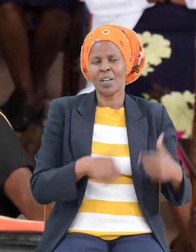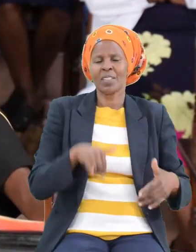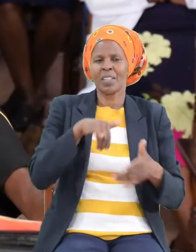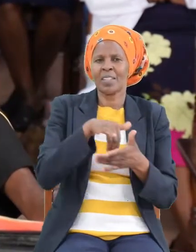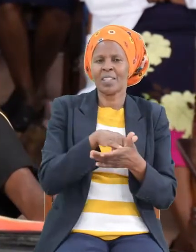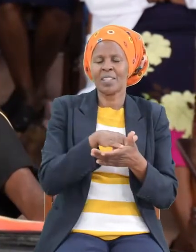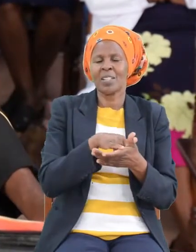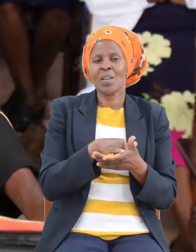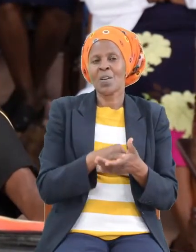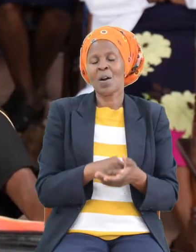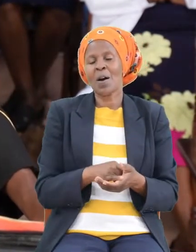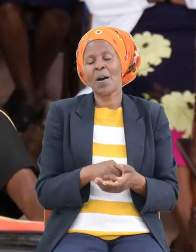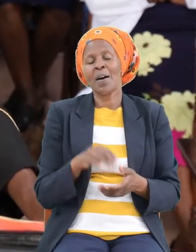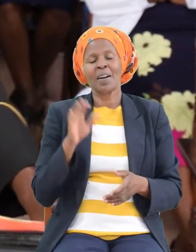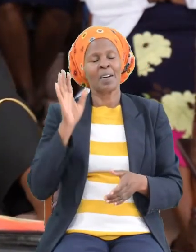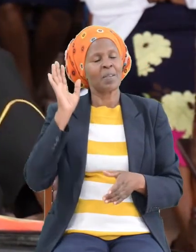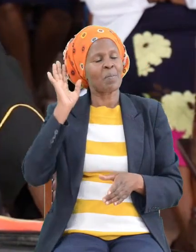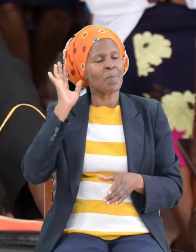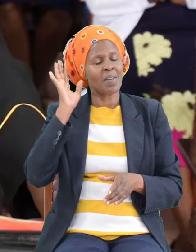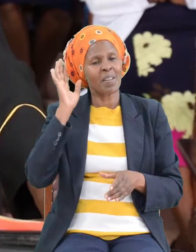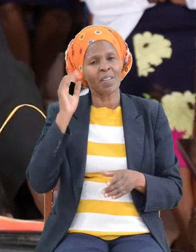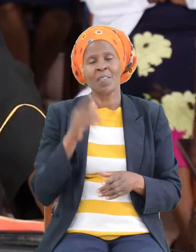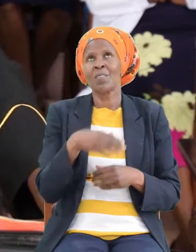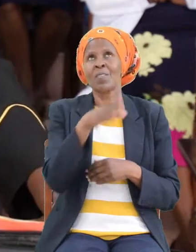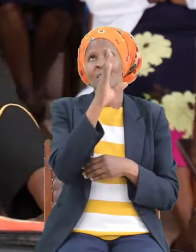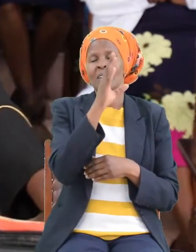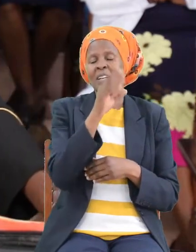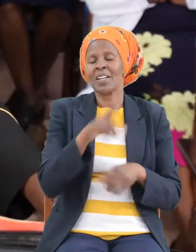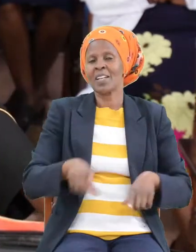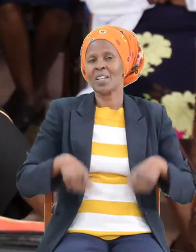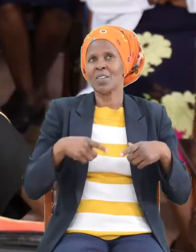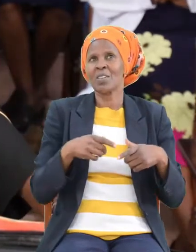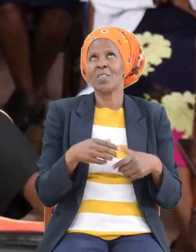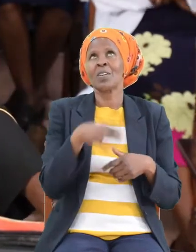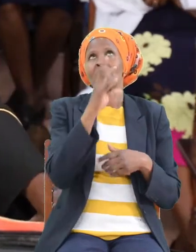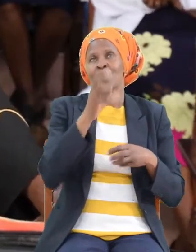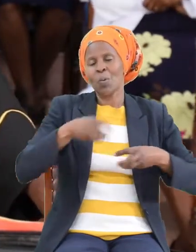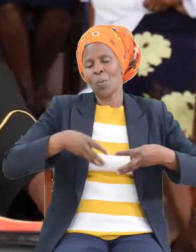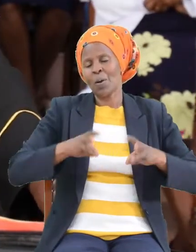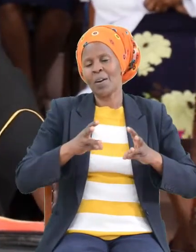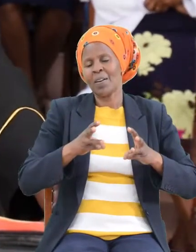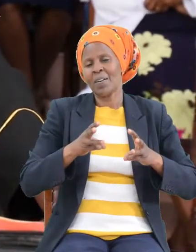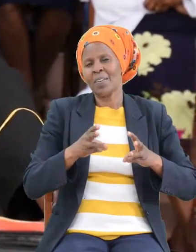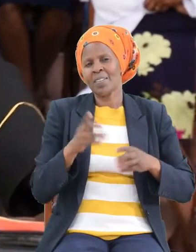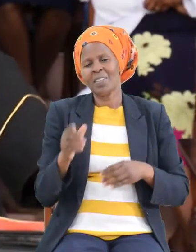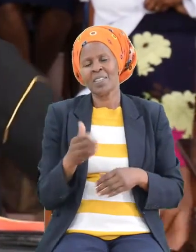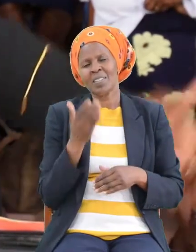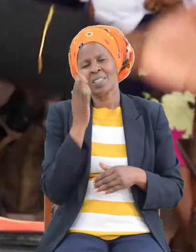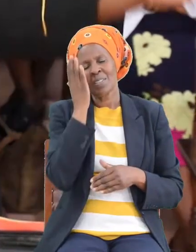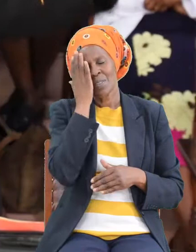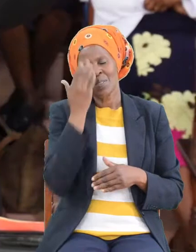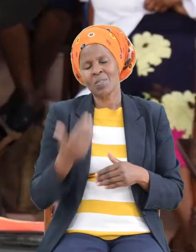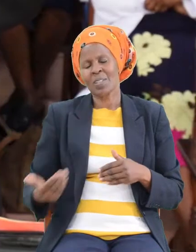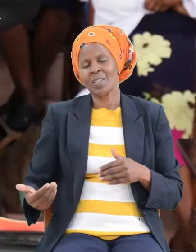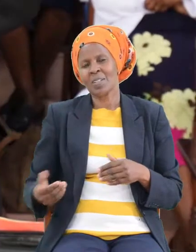itaweza kumtii Mungu na ambaye itaweza kuishi jinsi Mungu apendavyo. Kwa hivyo hao wana wa Israeli baada